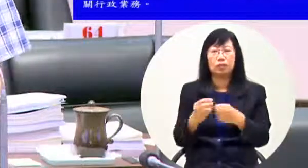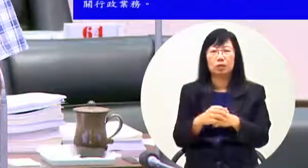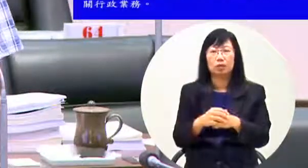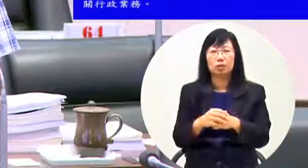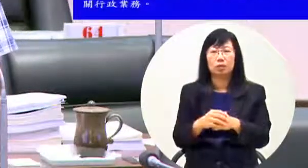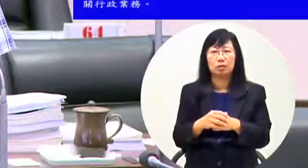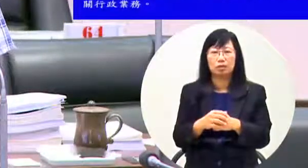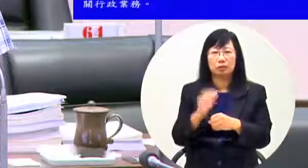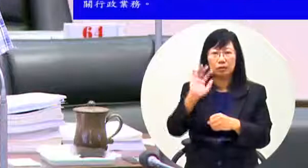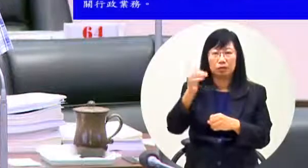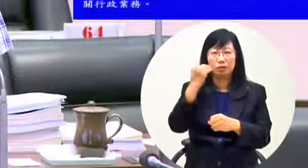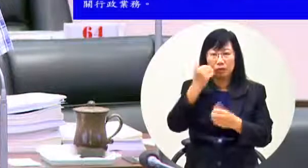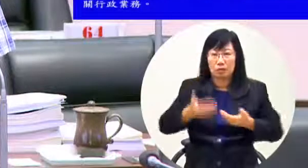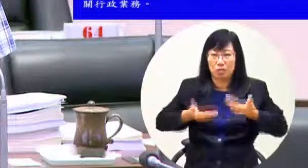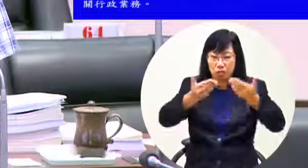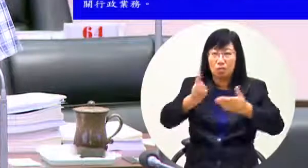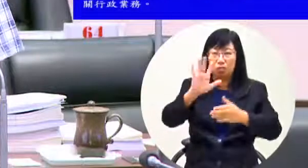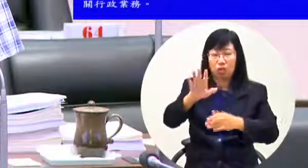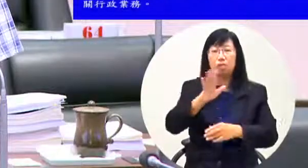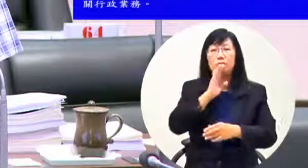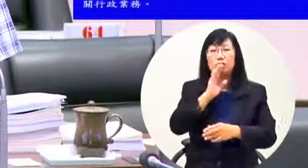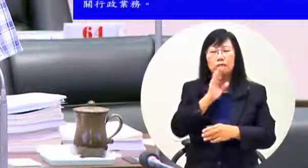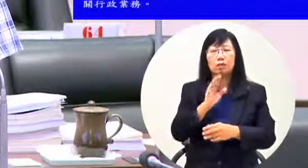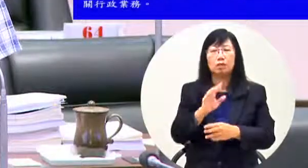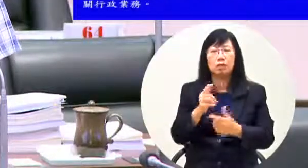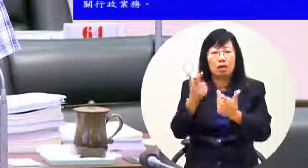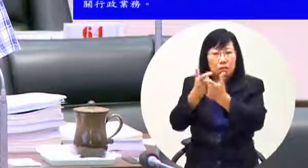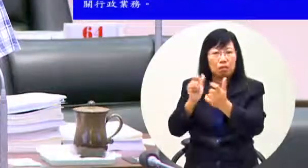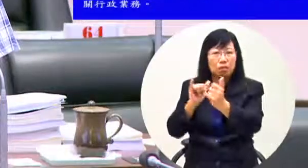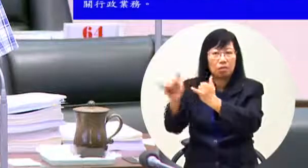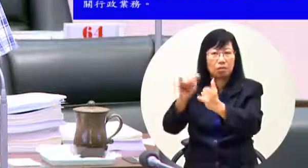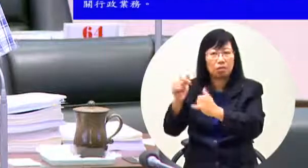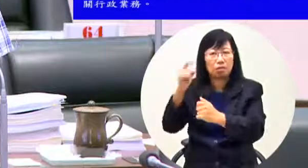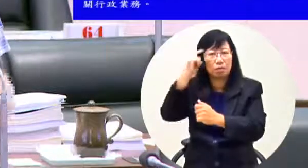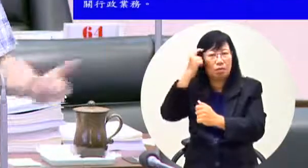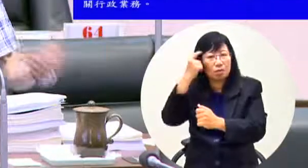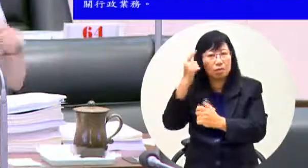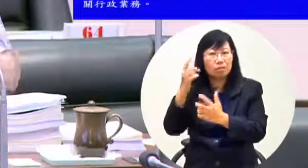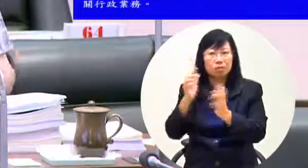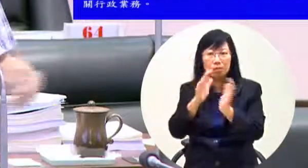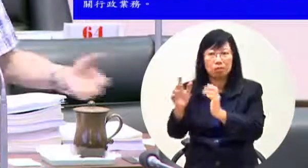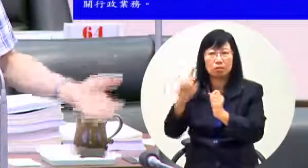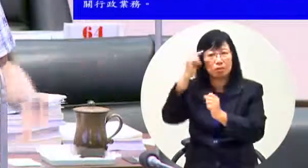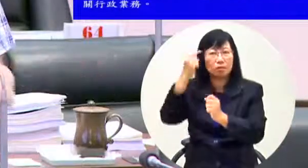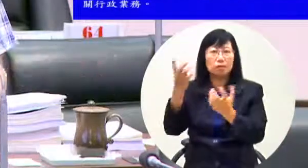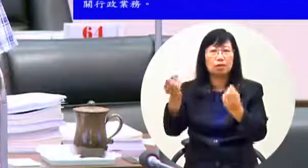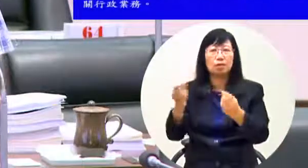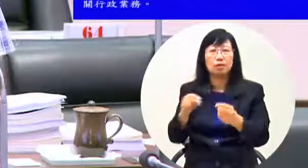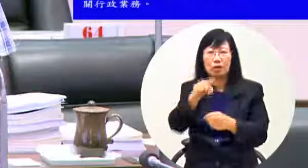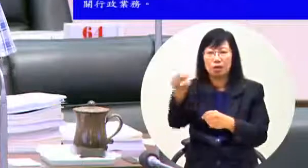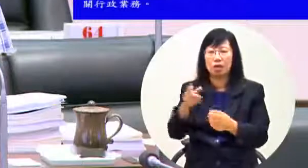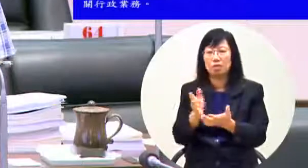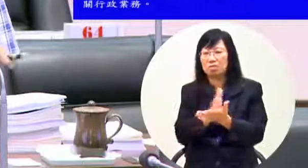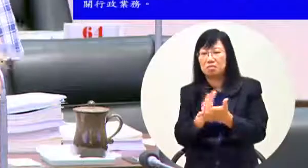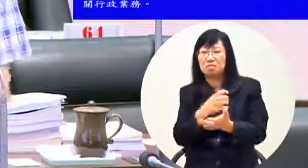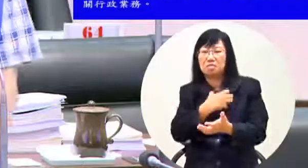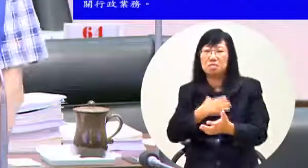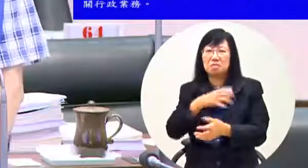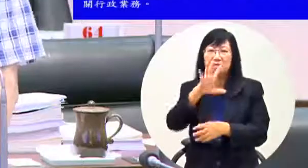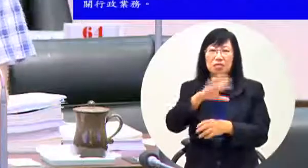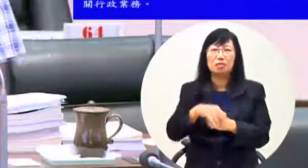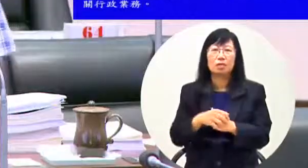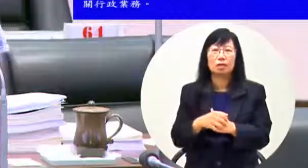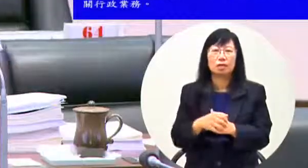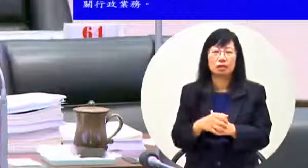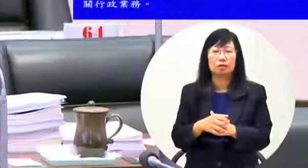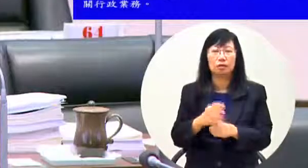乡亲的理想一样，很多一些闲言闲语。啊，当然民意代表也好，行政首长也好，做不好都会被那